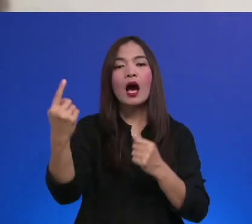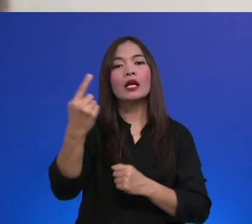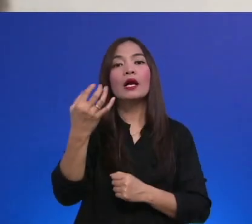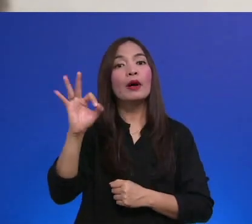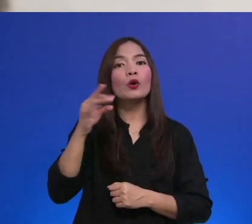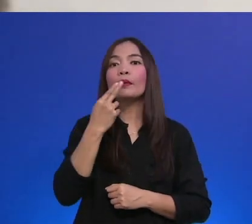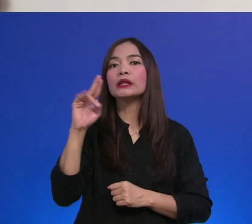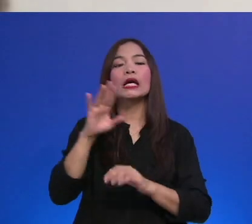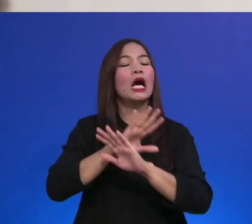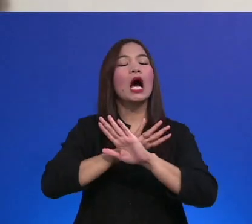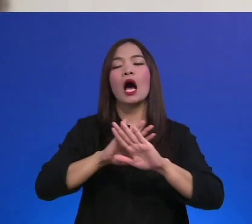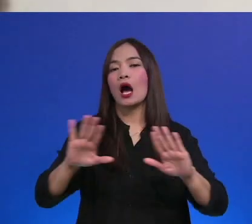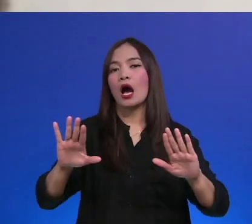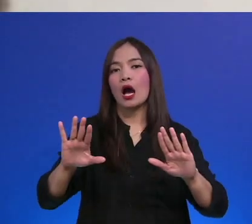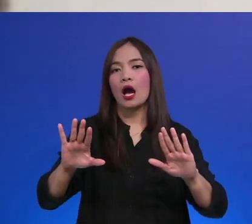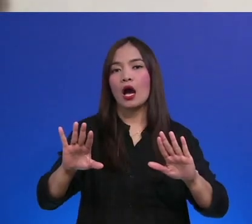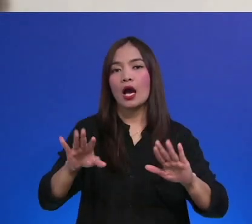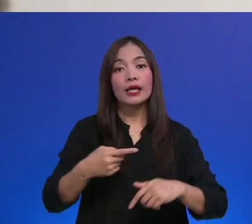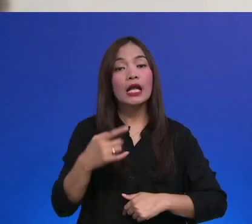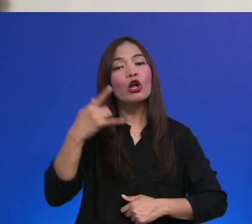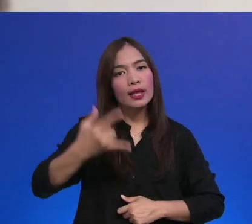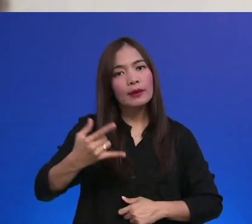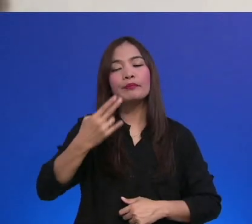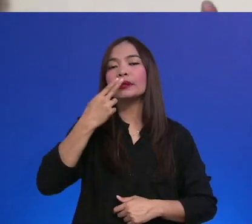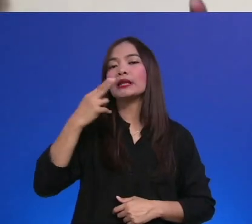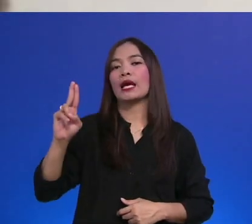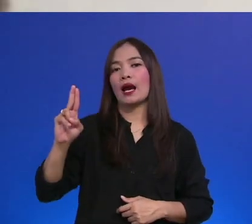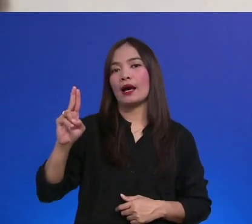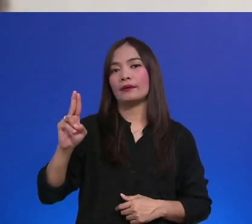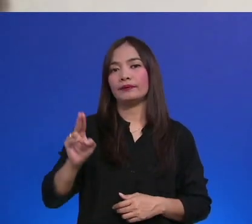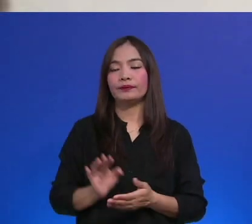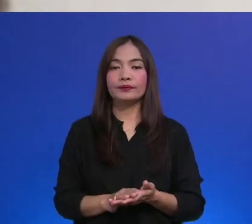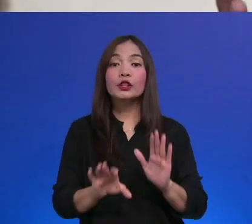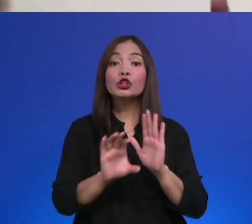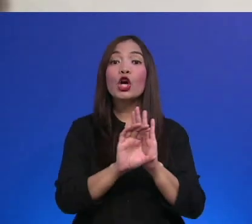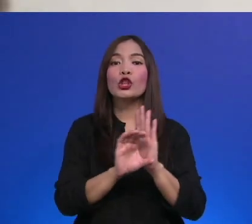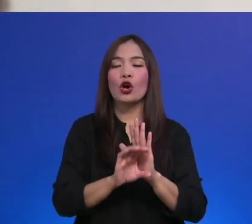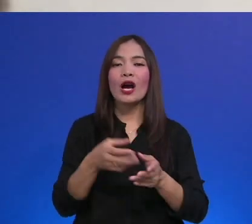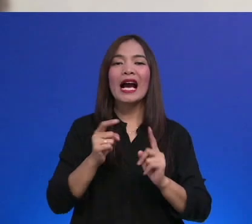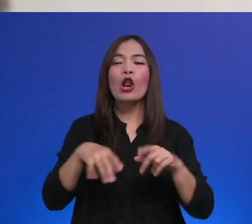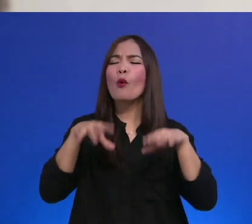kalau ada banyak kepercayaan